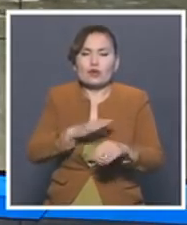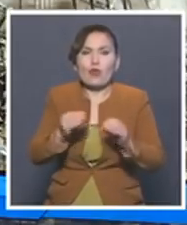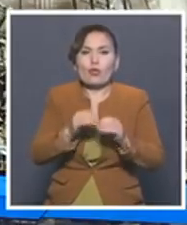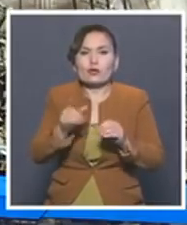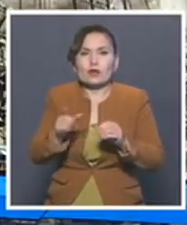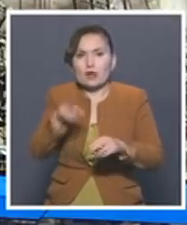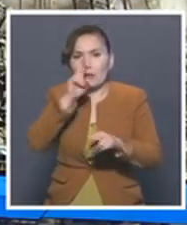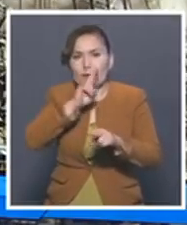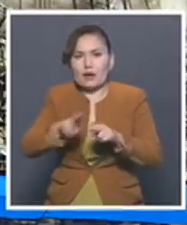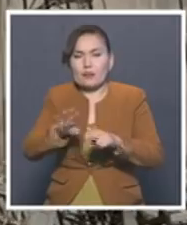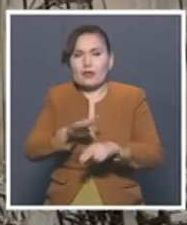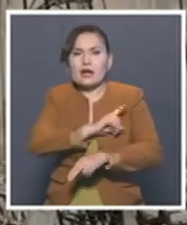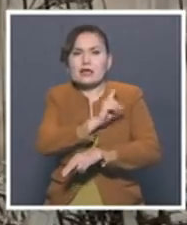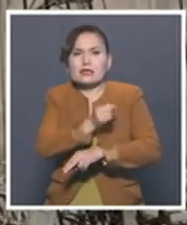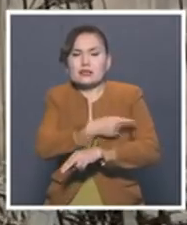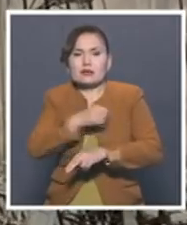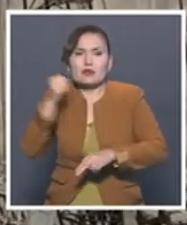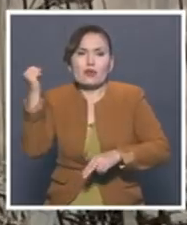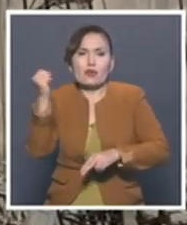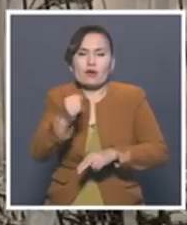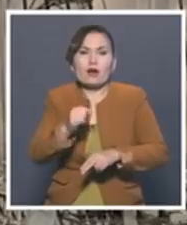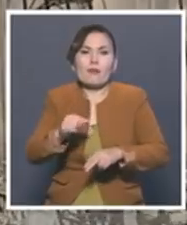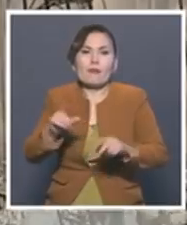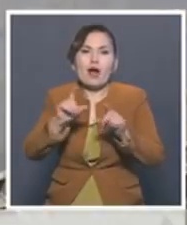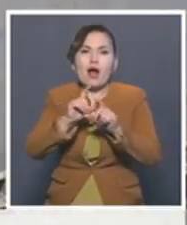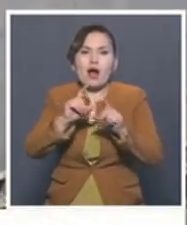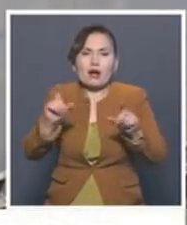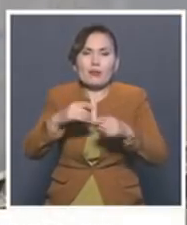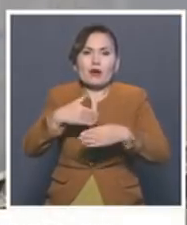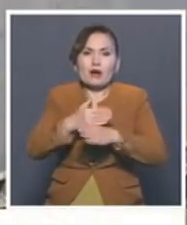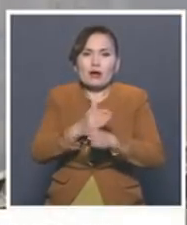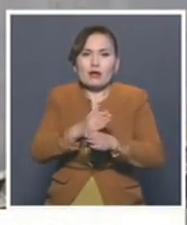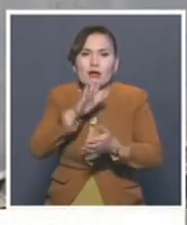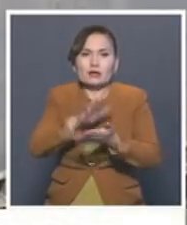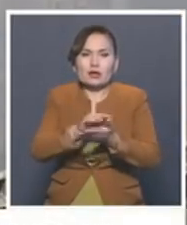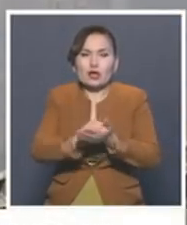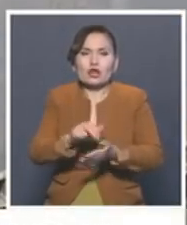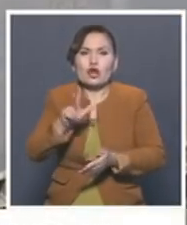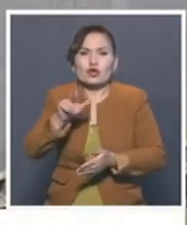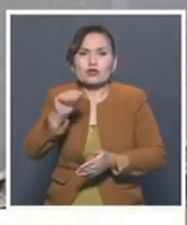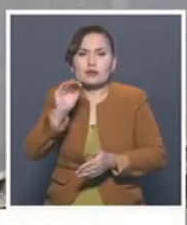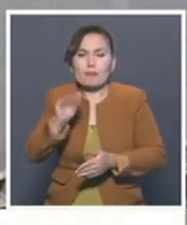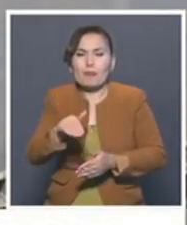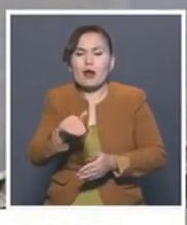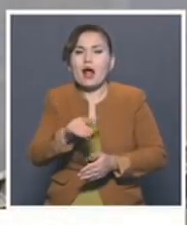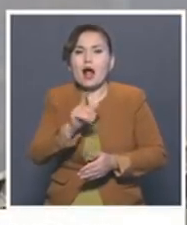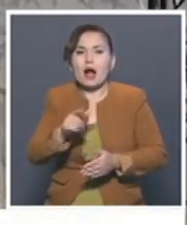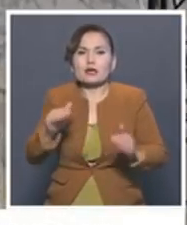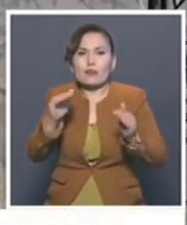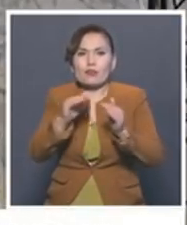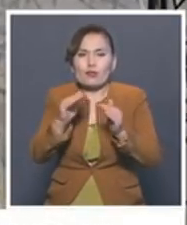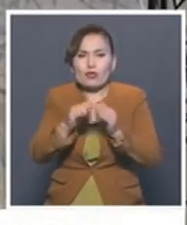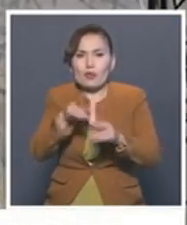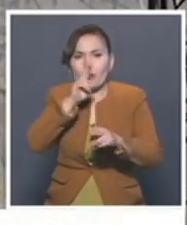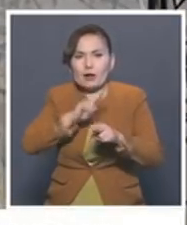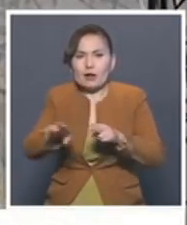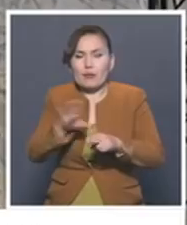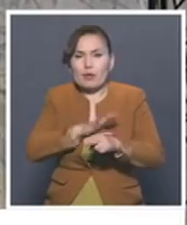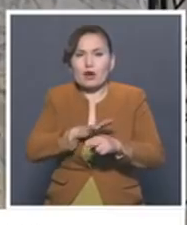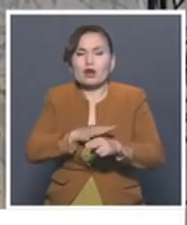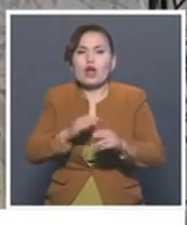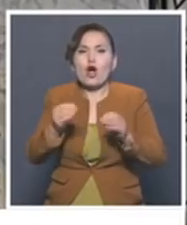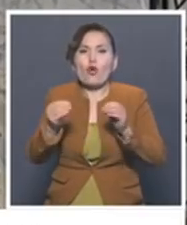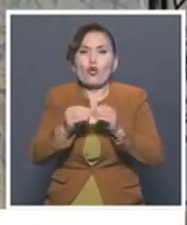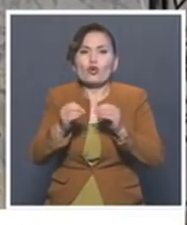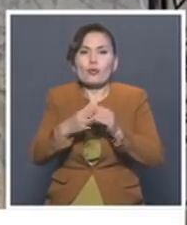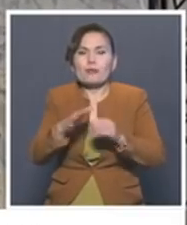кеткен. Соққының күштілігі сонша ғимараттар қирап, 300 мыңдай тұрғын баспанасыз қалды. Мұның бәрін қалпына келтіруге 10-15